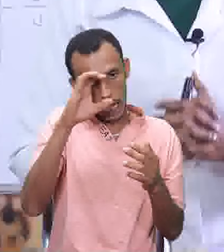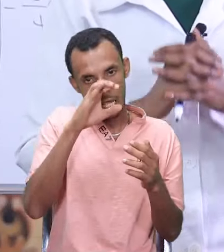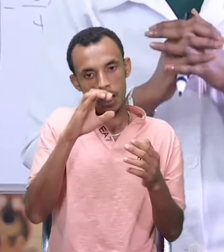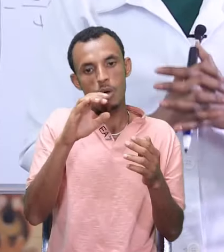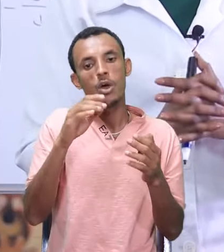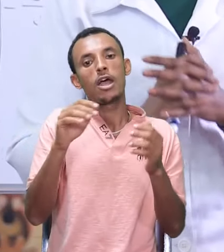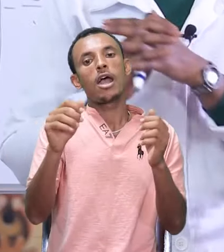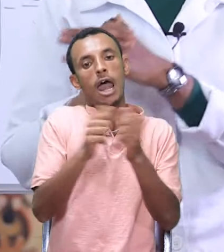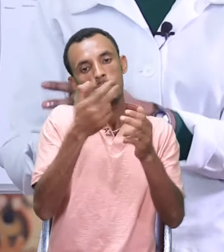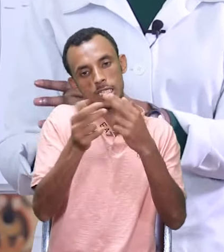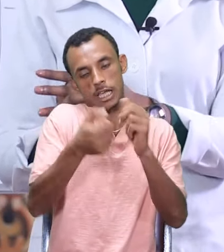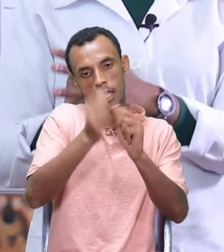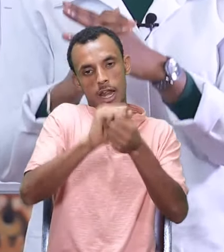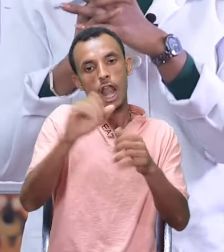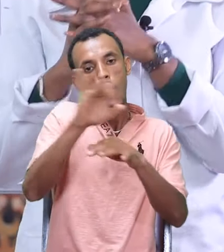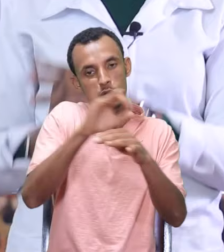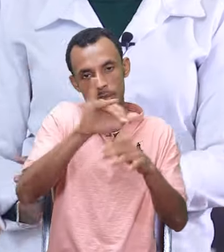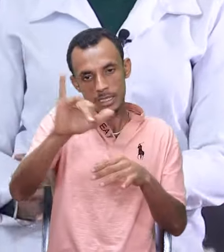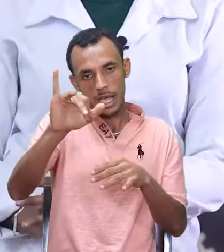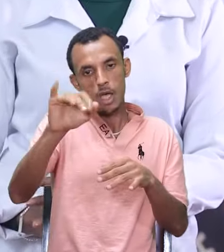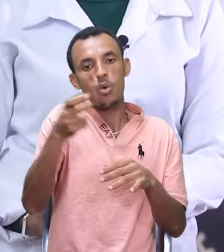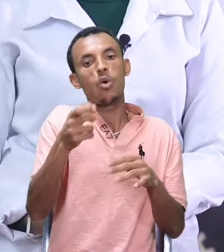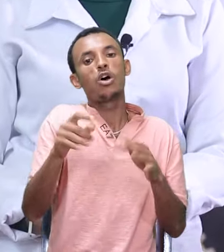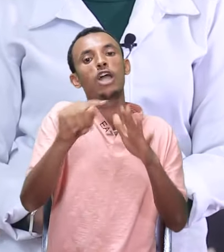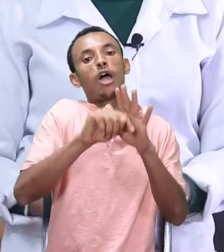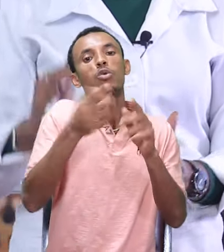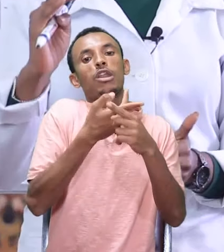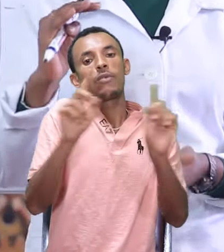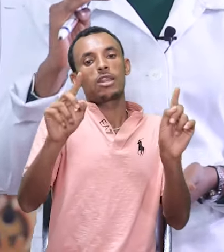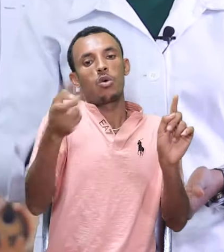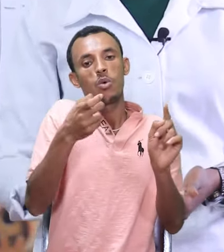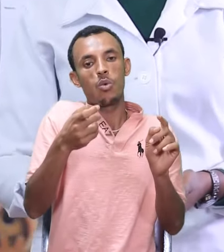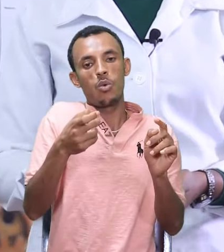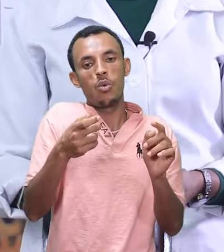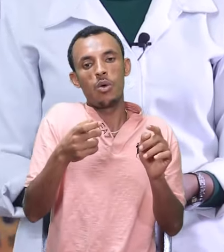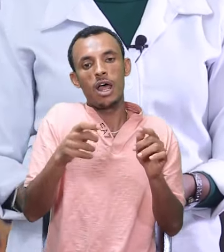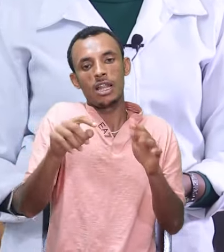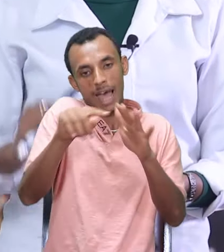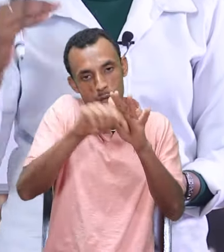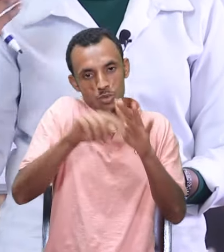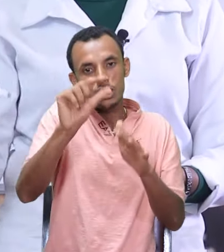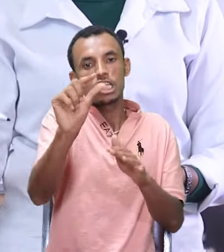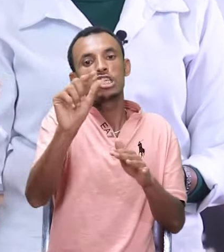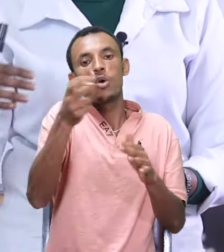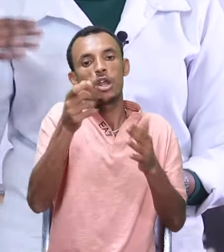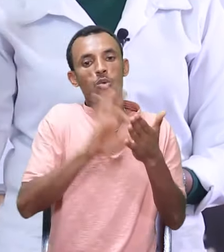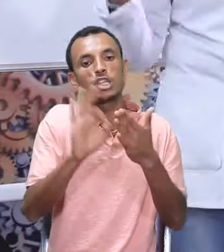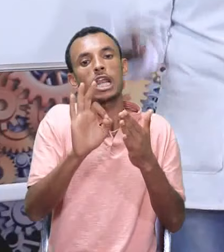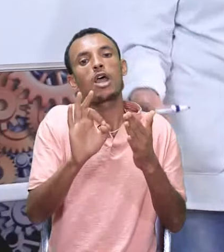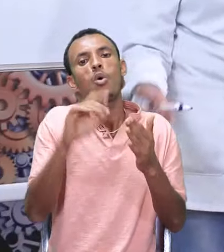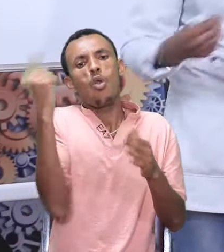እንቀየራለን ለአላቸው ተመሳሳይ ሆነው ታህታቸው የተለያየ ቁጥሮች ደግሞ ታህቱ ትንሽ የሆነ ቁጥር ምን